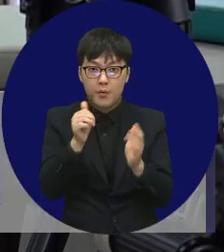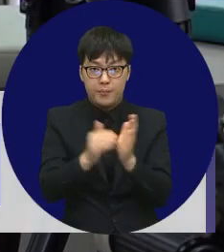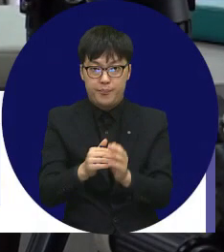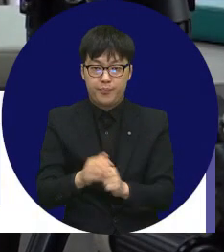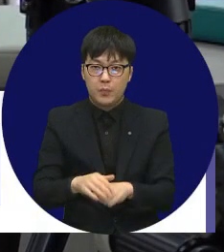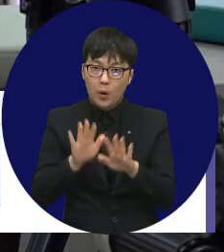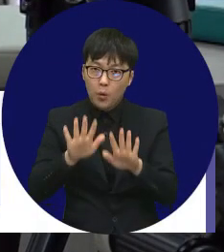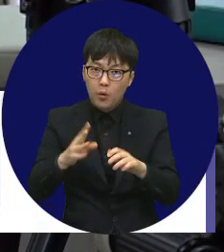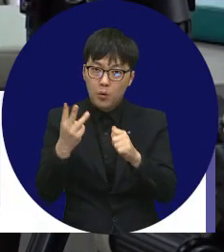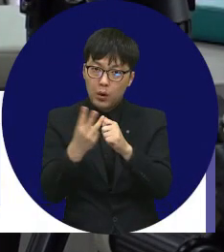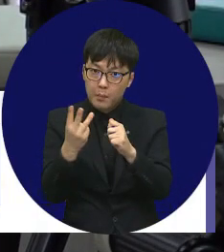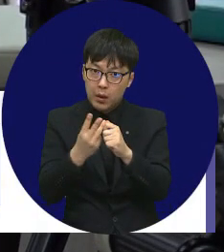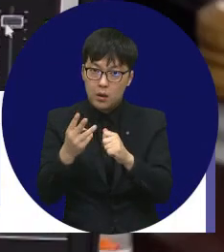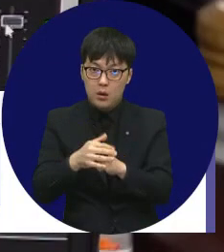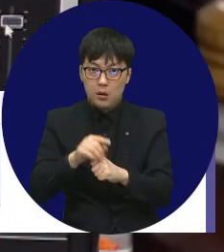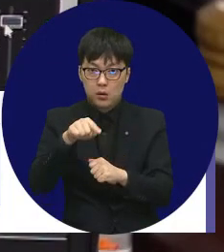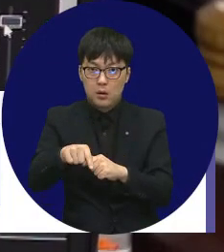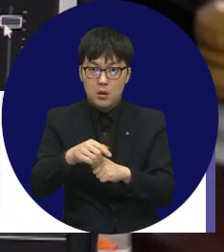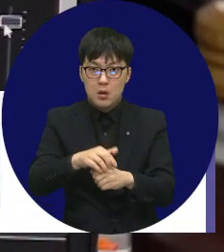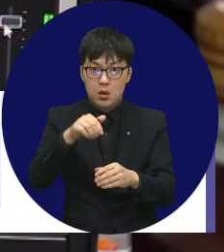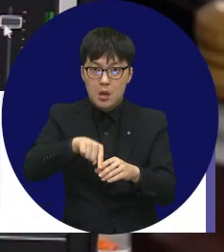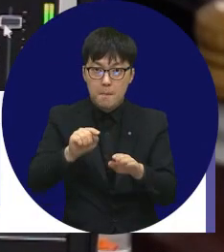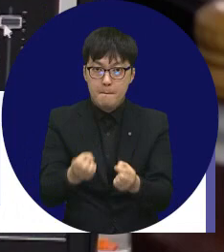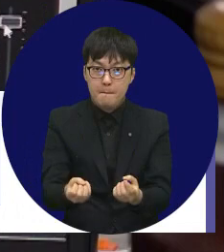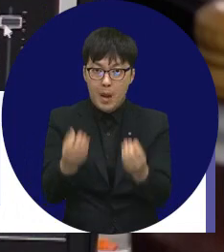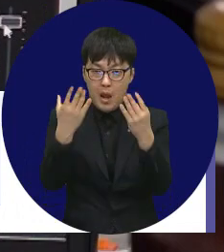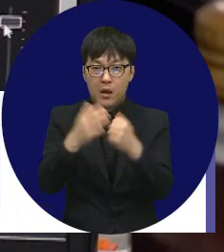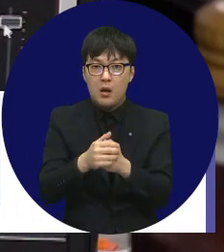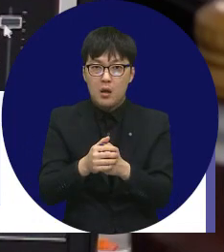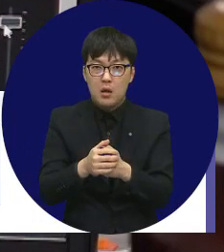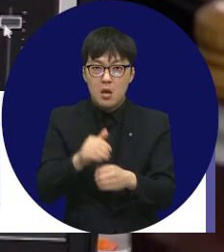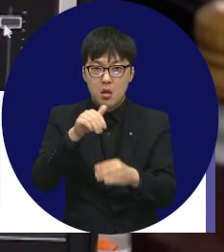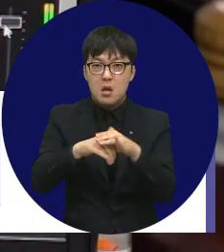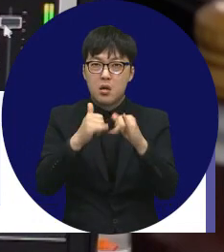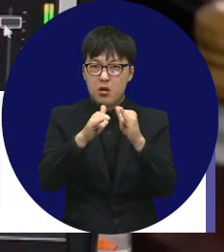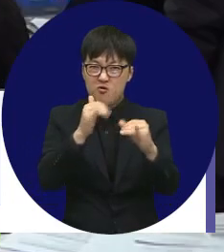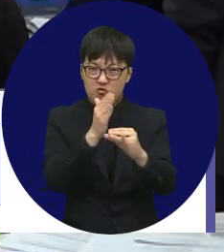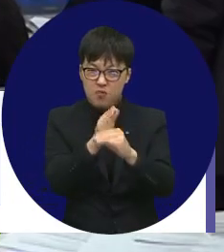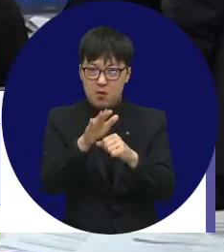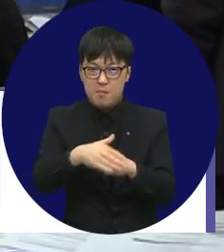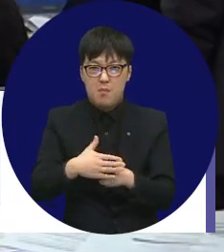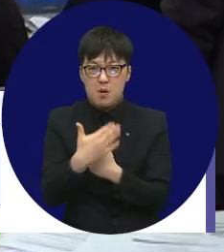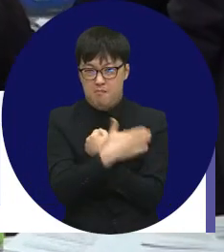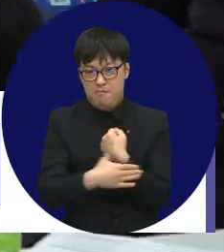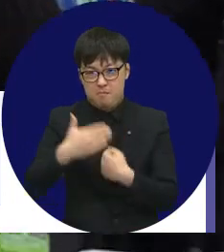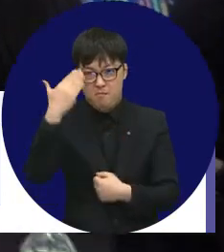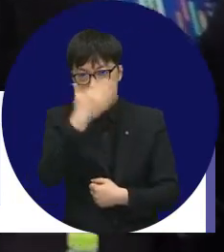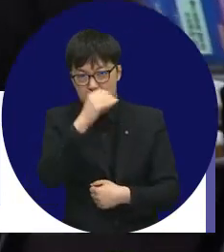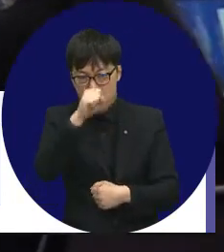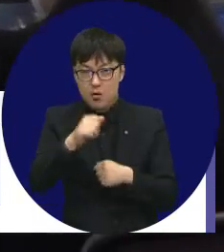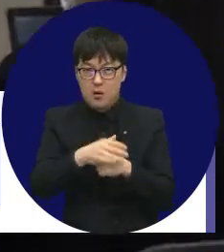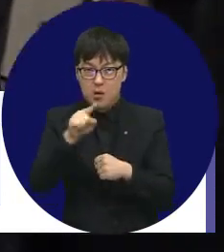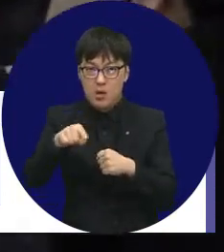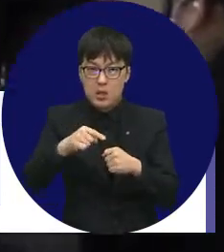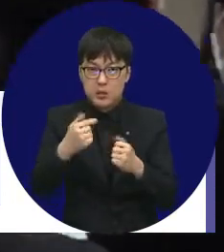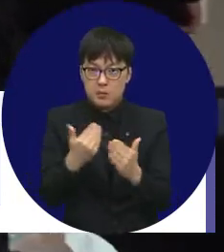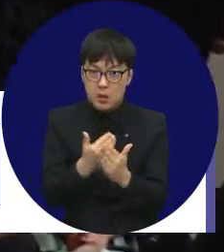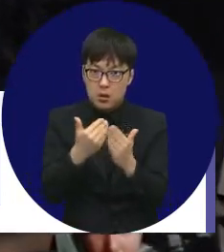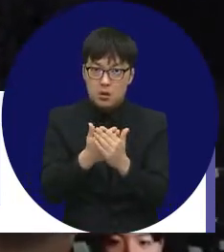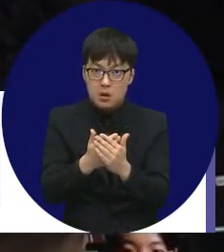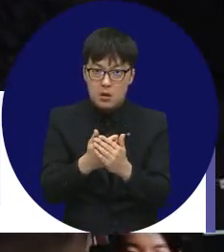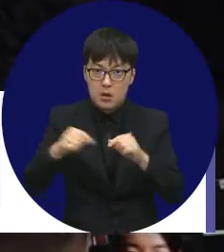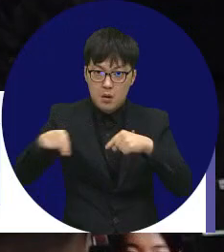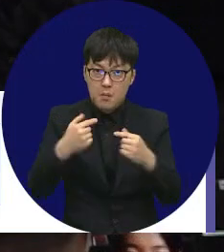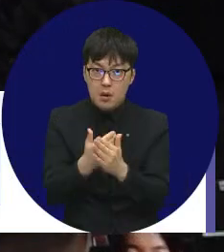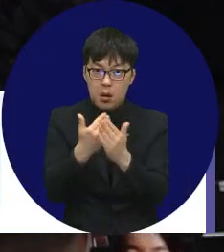맞은 유권자 정치 페스티벌은 유권자 중심의 건전한 민주정치 발전에 기여하고자 2018년부터